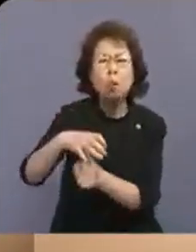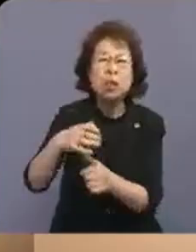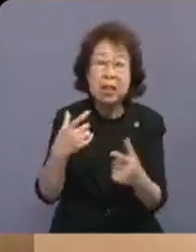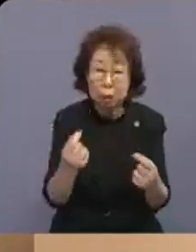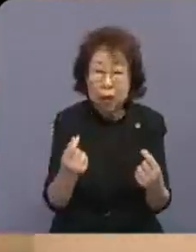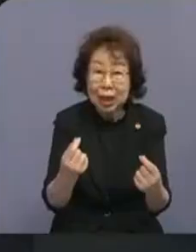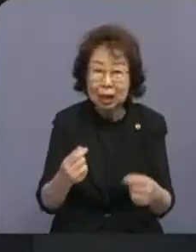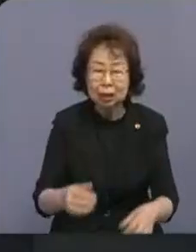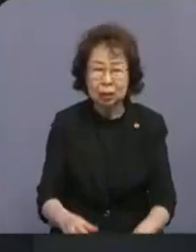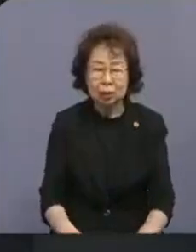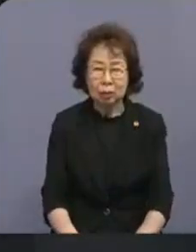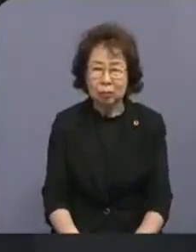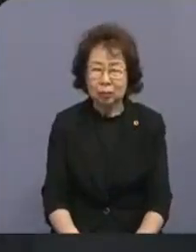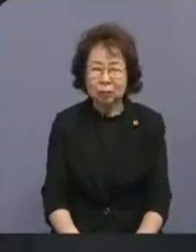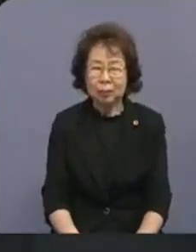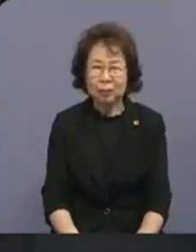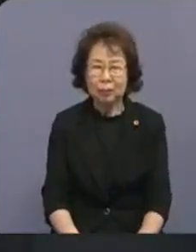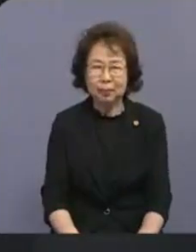드러났습니다